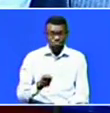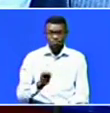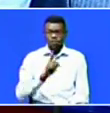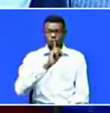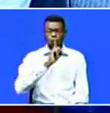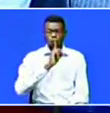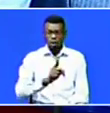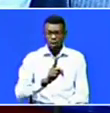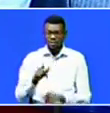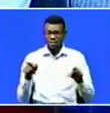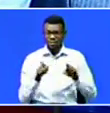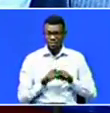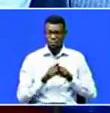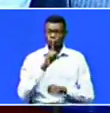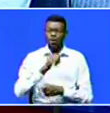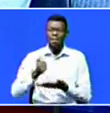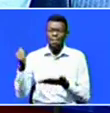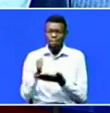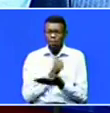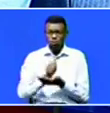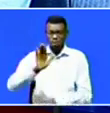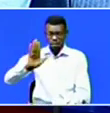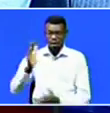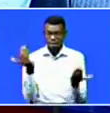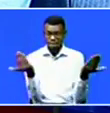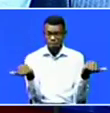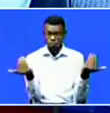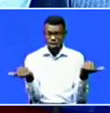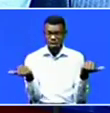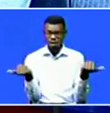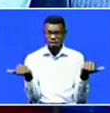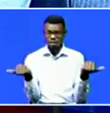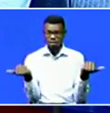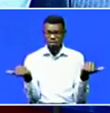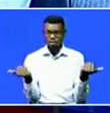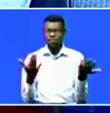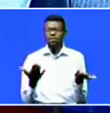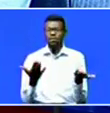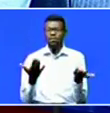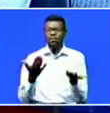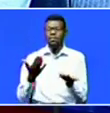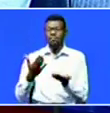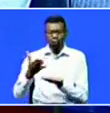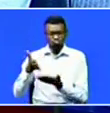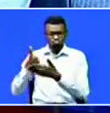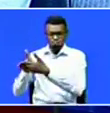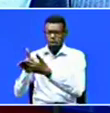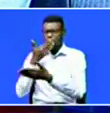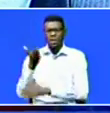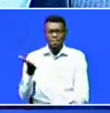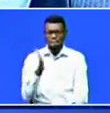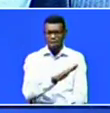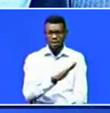vilevile ameamrisha pasipoti ya Miguna Miguna ambayo imezuiliwa kwenye sajili ya mahakama irejeshewe mara